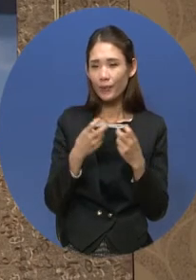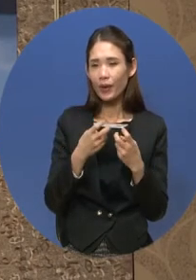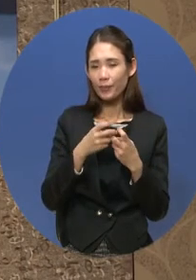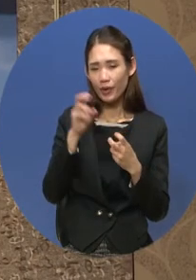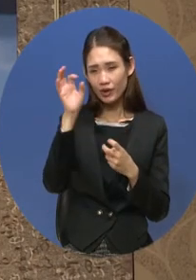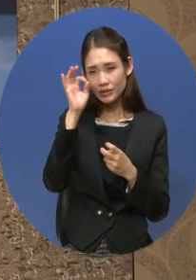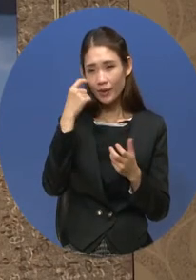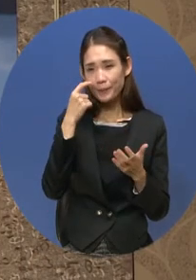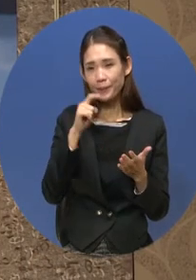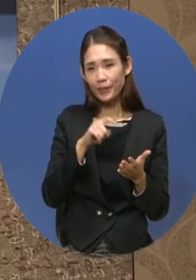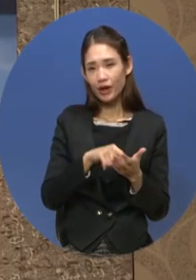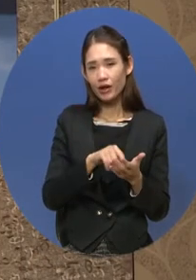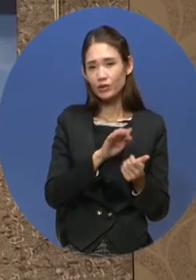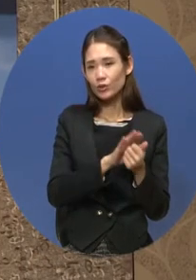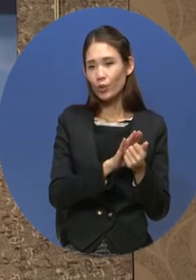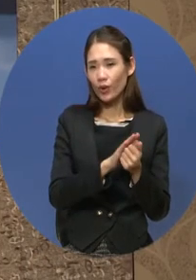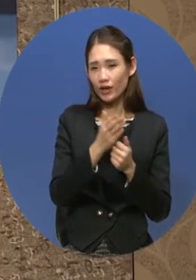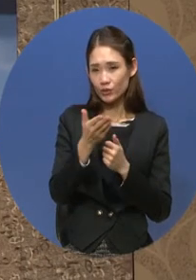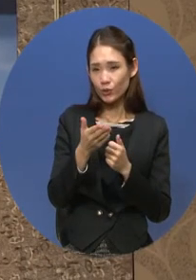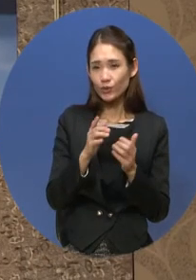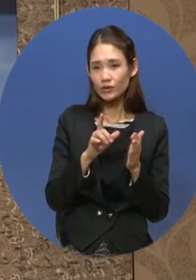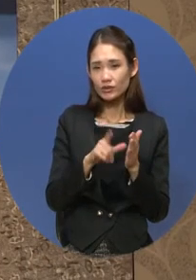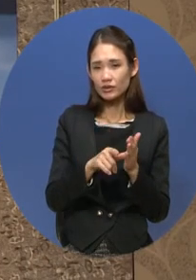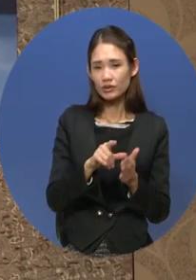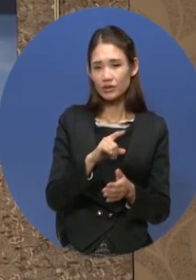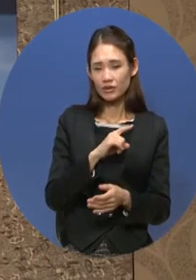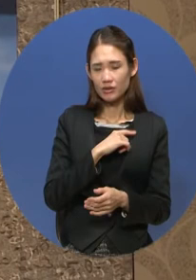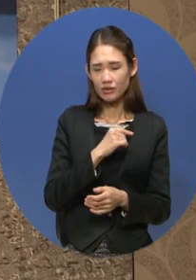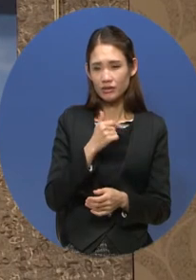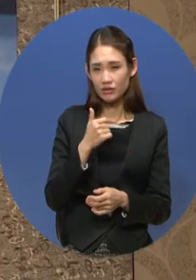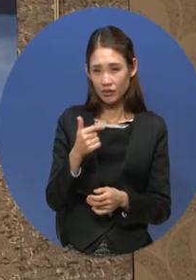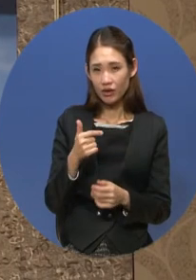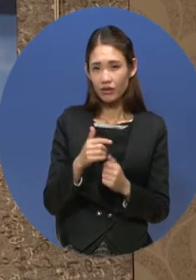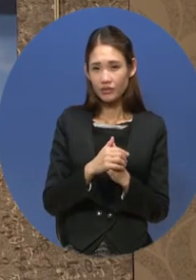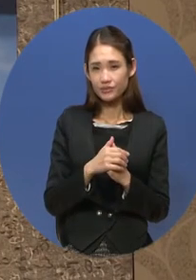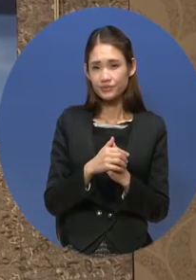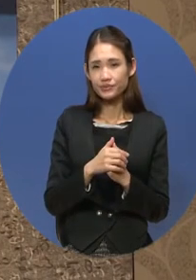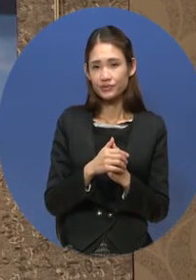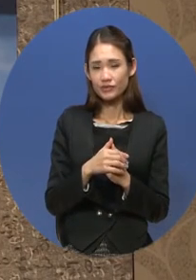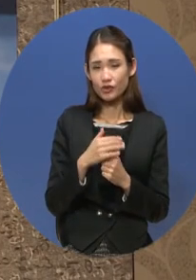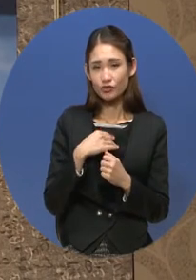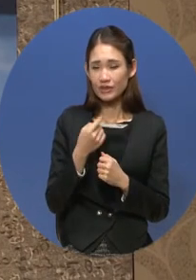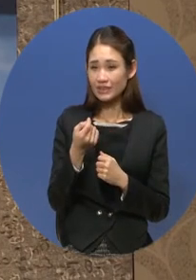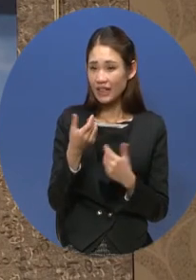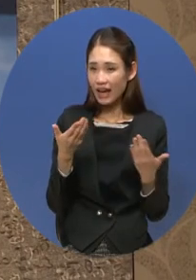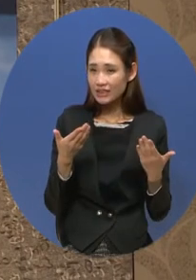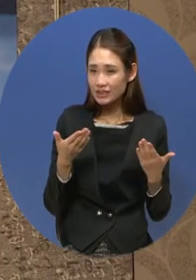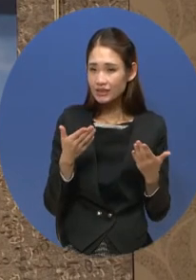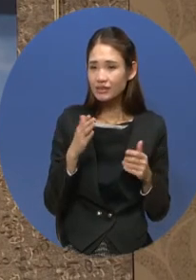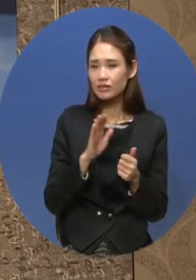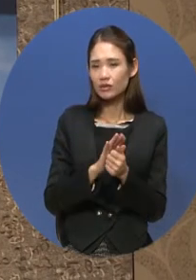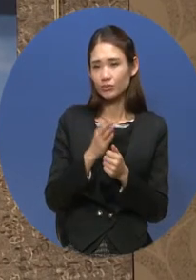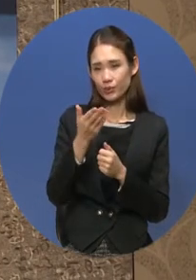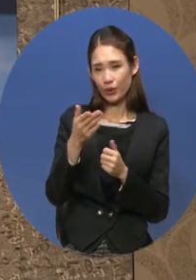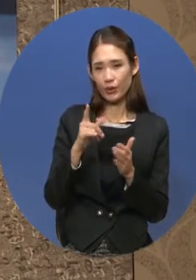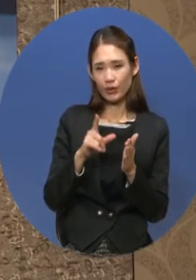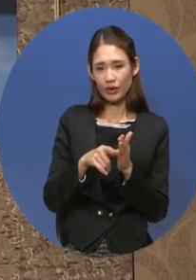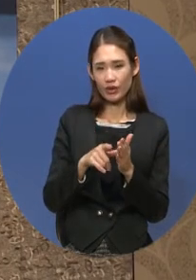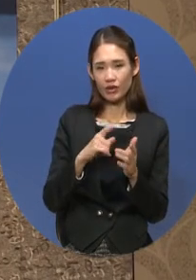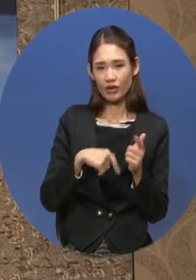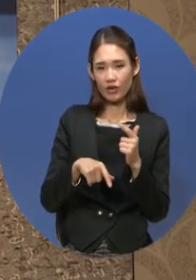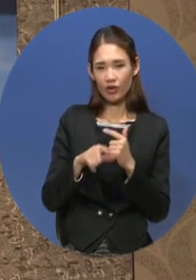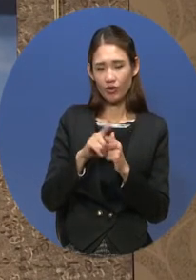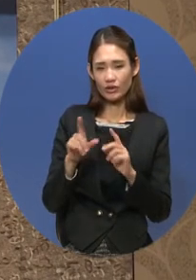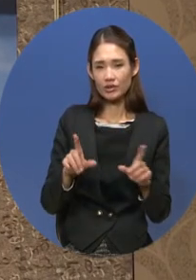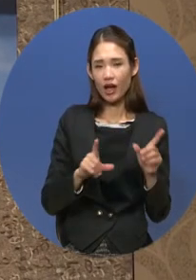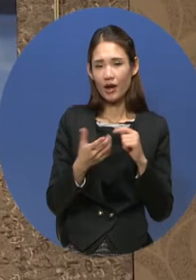찾아내서 그들을 도왔을 때 네. 아, 굉장히 우리는 작은 일을 했지만 그 사람들한테는 그게 삶의 전부가